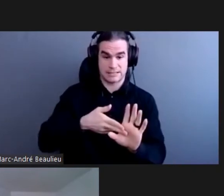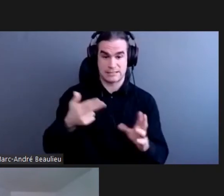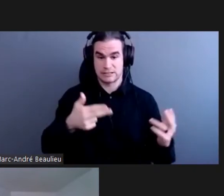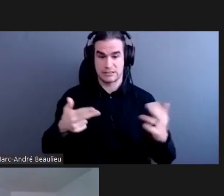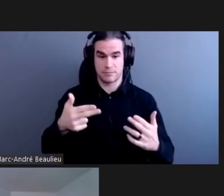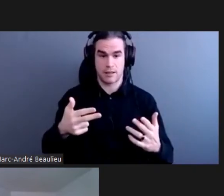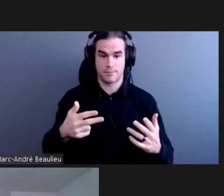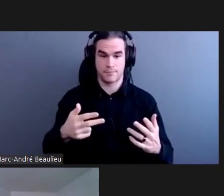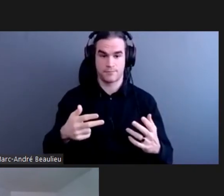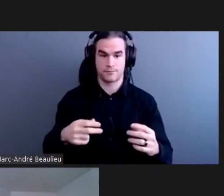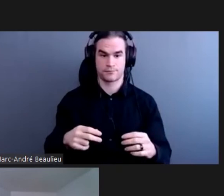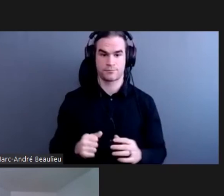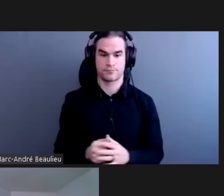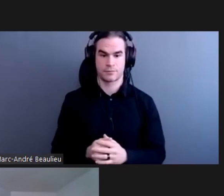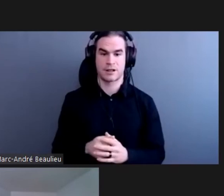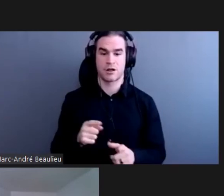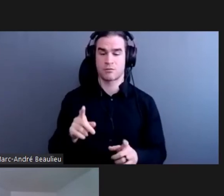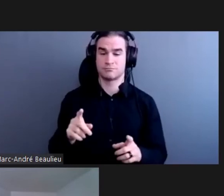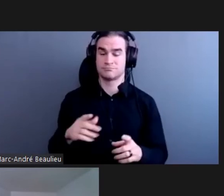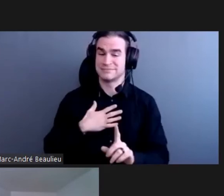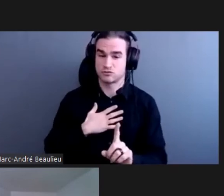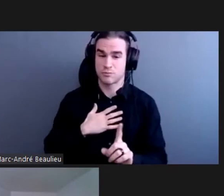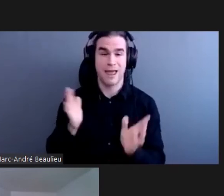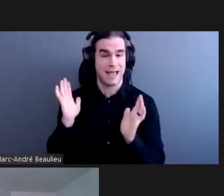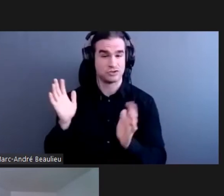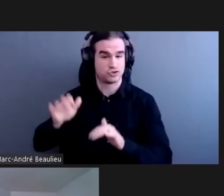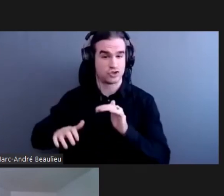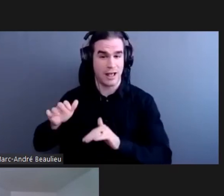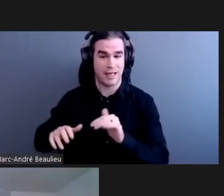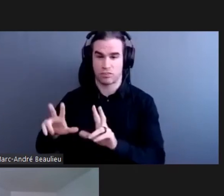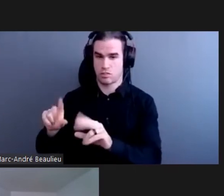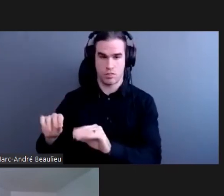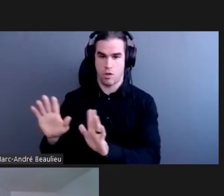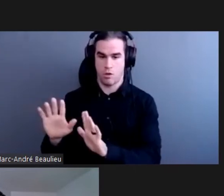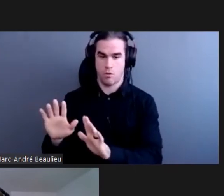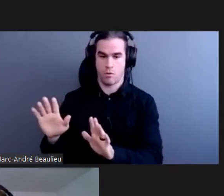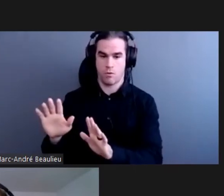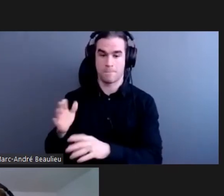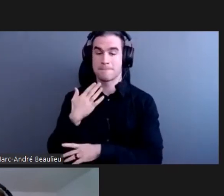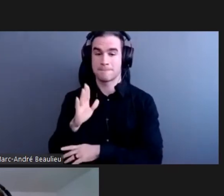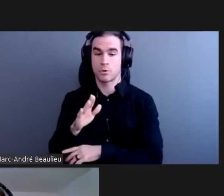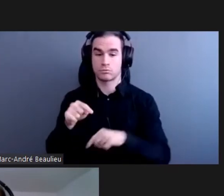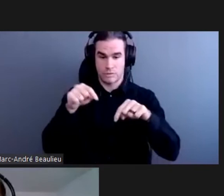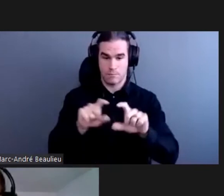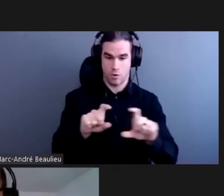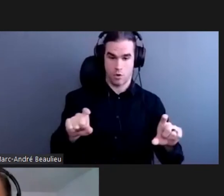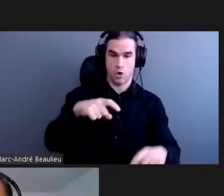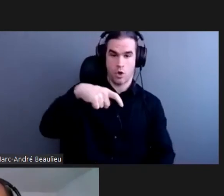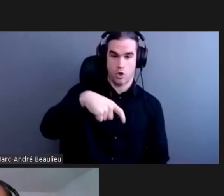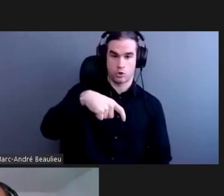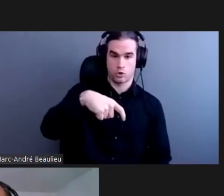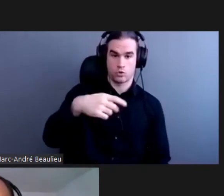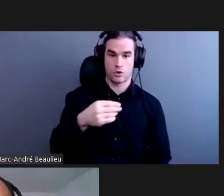pas utiliser la discussion, le chat. Je vais vous demander d'utiliser soit la formule question-réponse